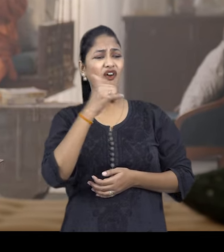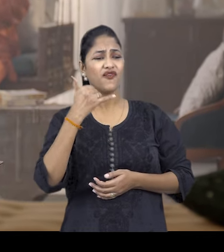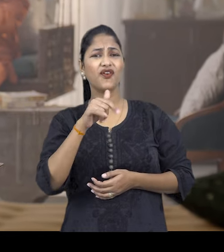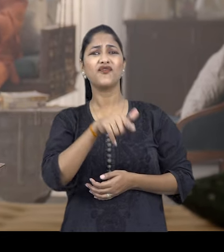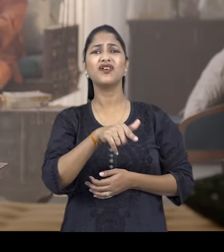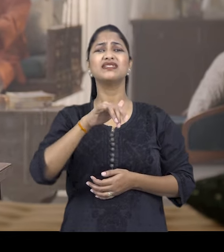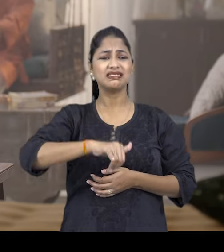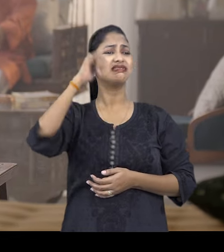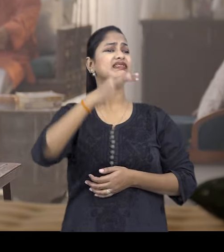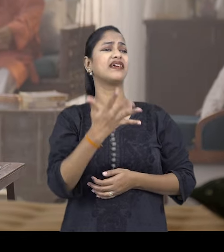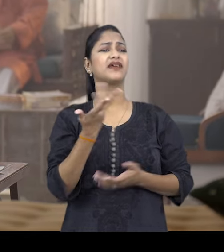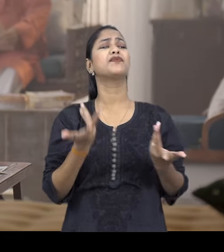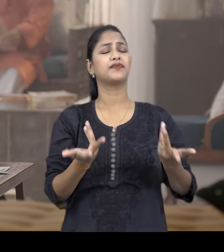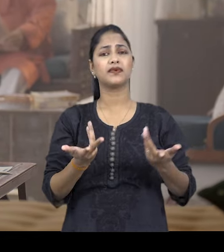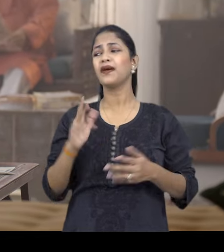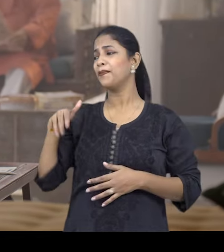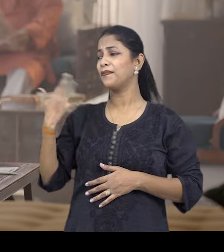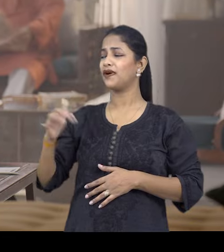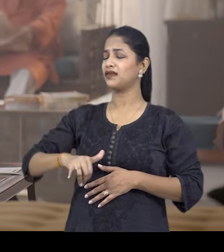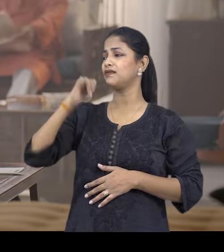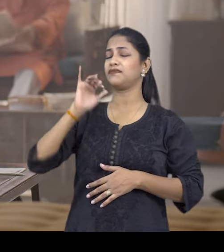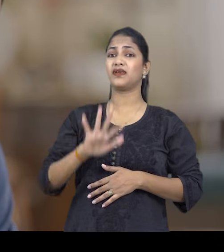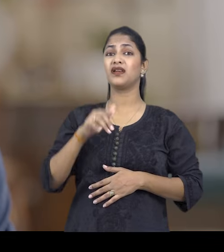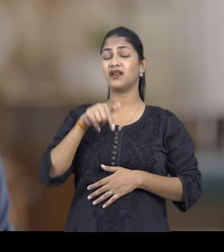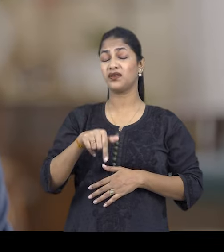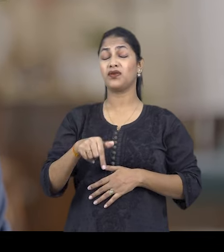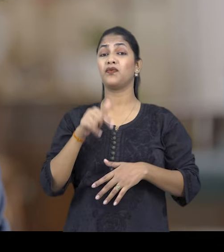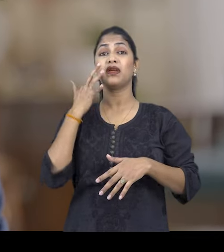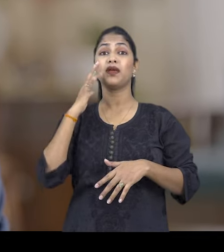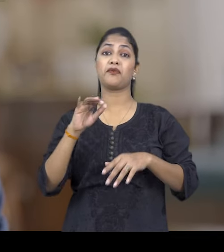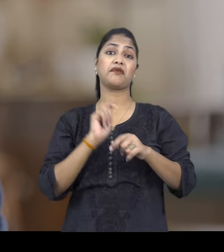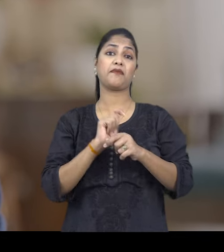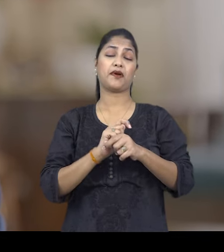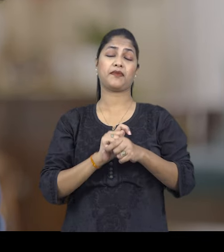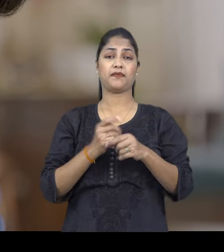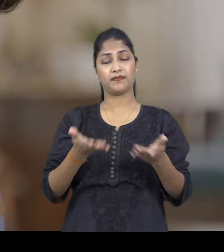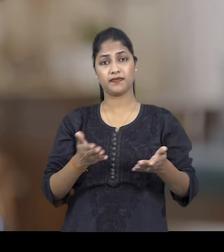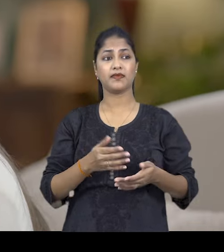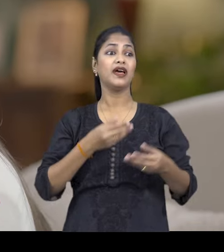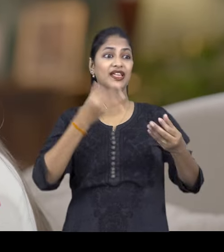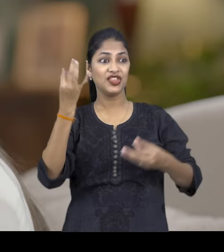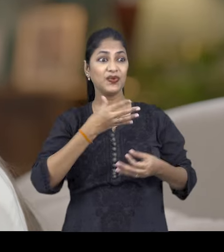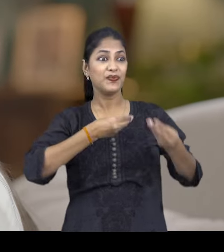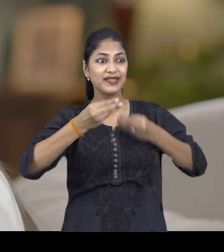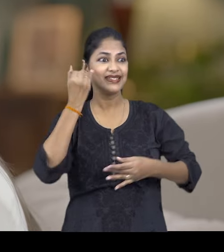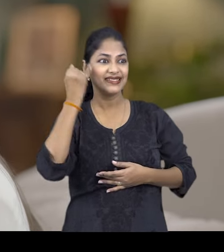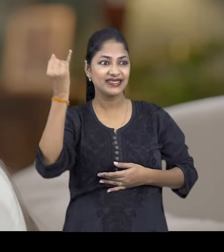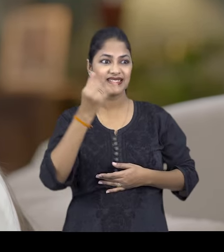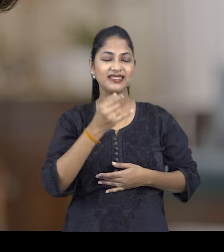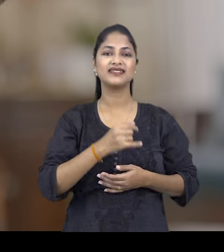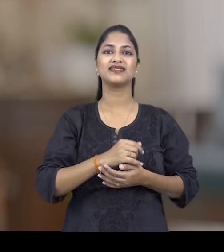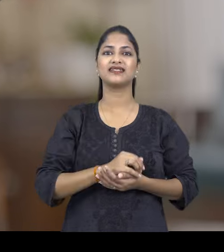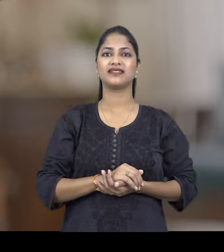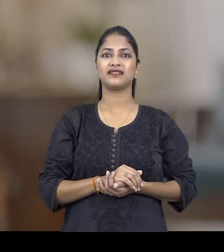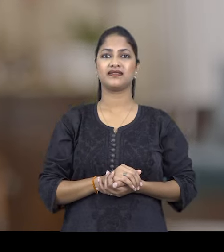તમારો ફોન ક્યારથી વાગે છે, ઉપાડતા કેમ નથી? અરે પછી ઉપાડીશ. અત્યારે હું બહુ જરૂરી કામ કરી રહ્યો છું. શું કોઈ નવો બિઝનેસ આઈડિયા